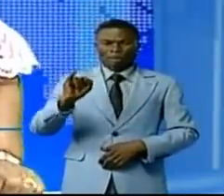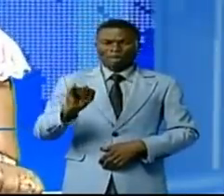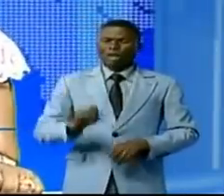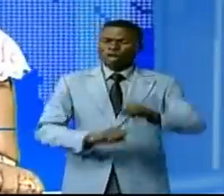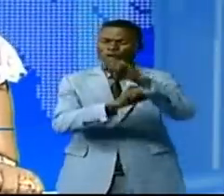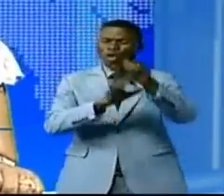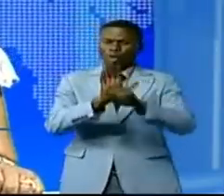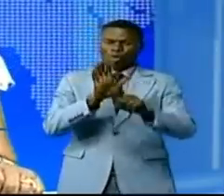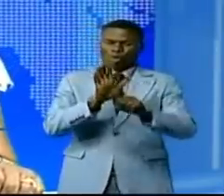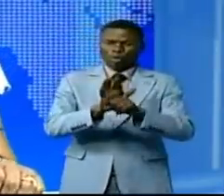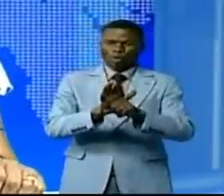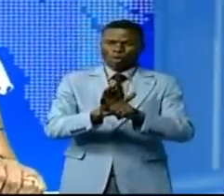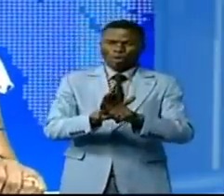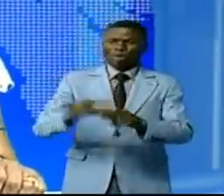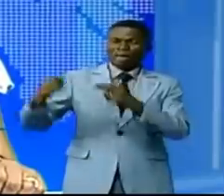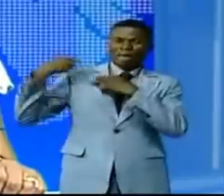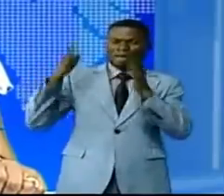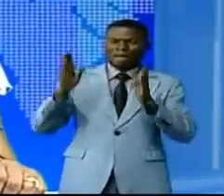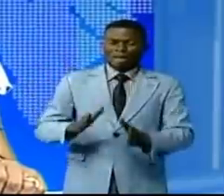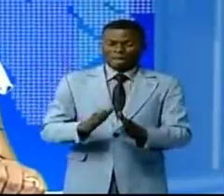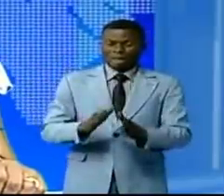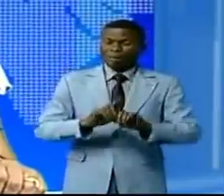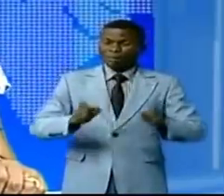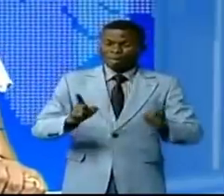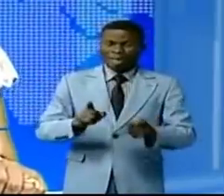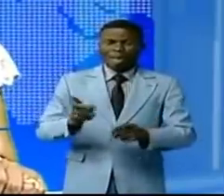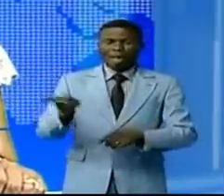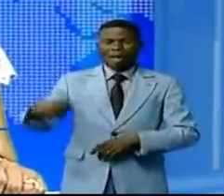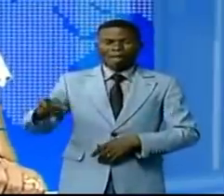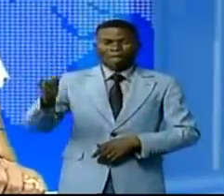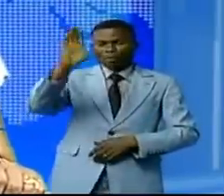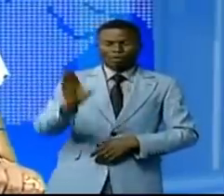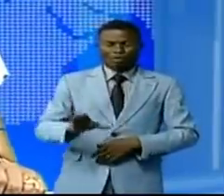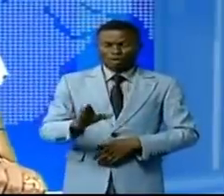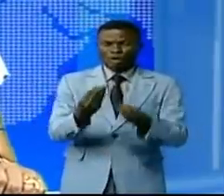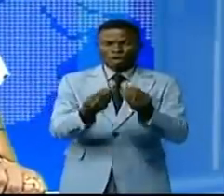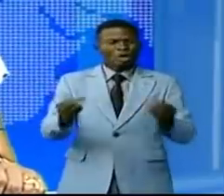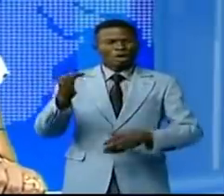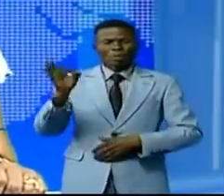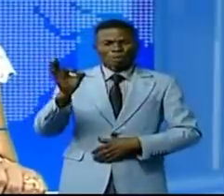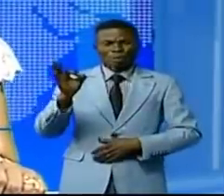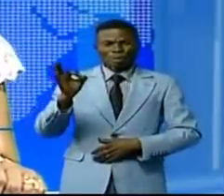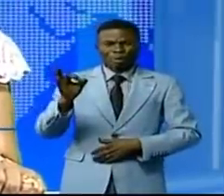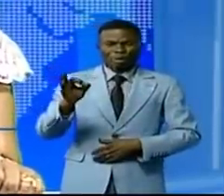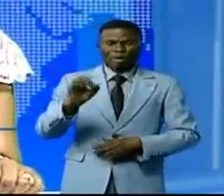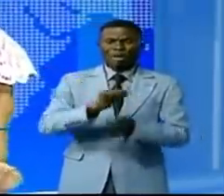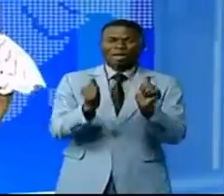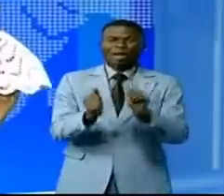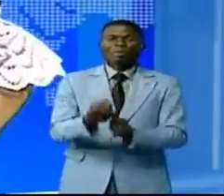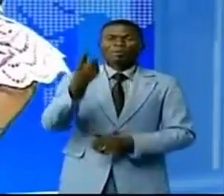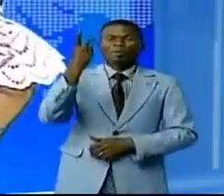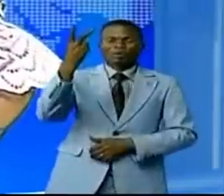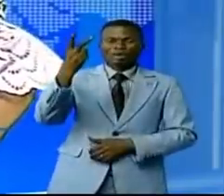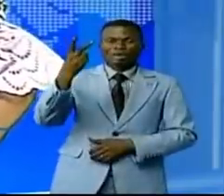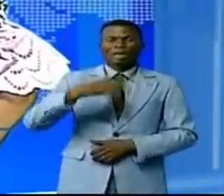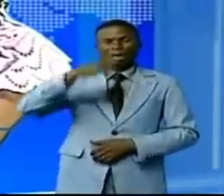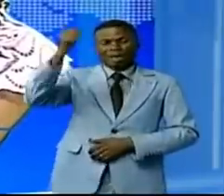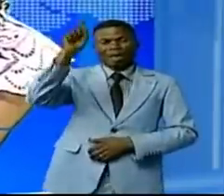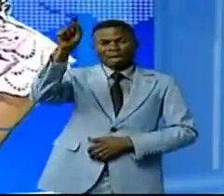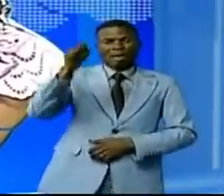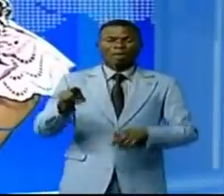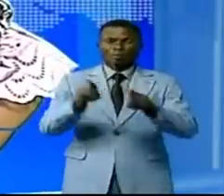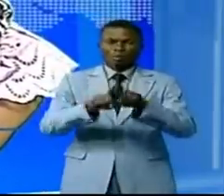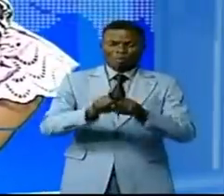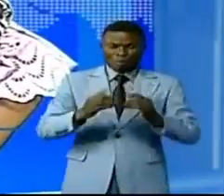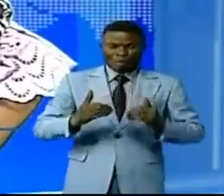Le suspense reste encore entier dans les provinces du Congo central où Nefertiti Ngoudianza et Guy Bandou iront au deuxième